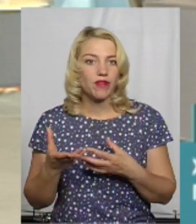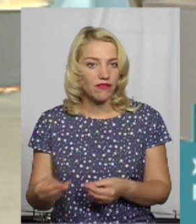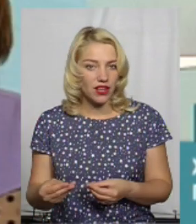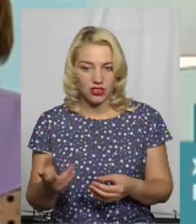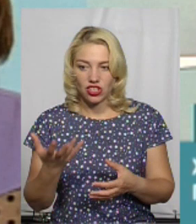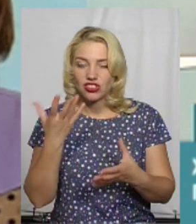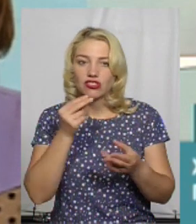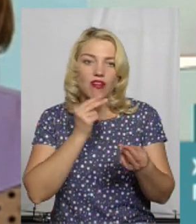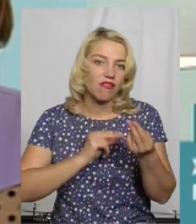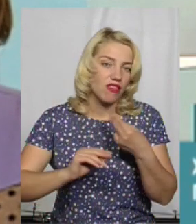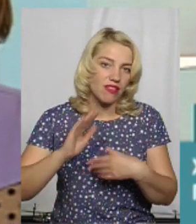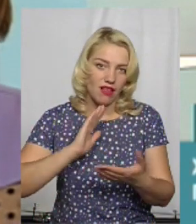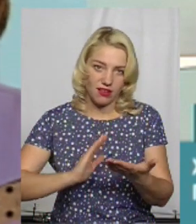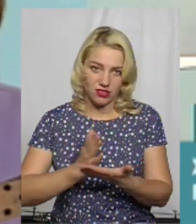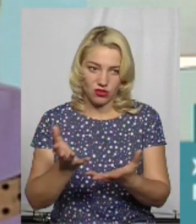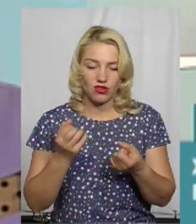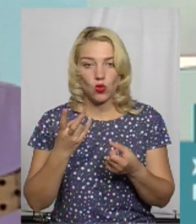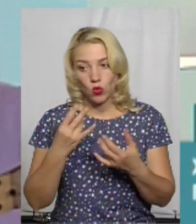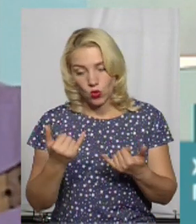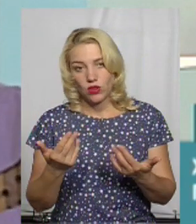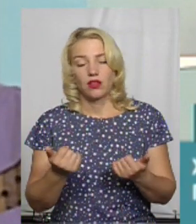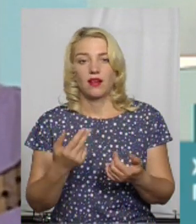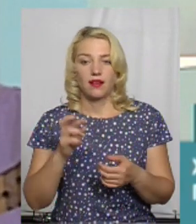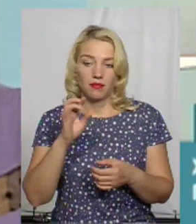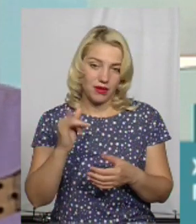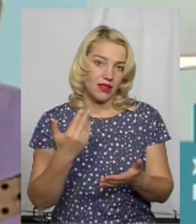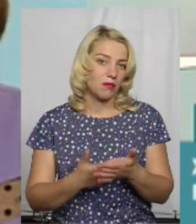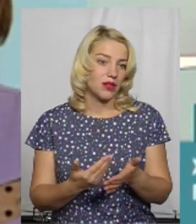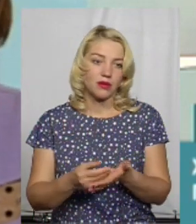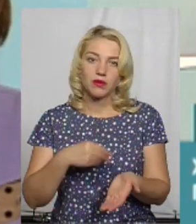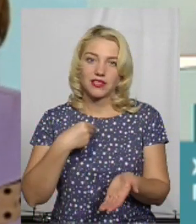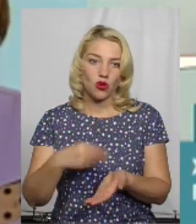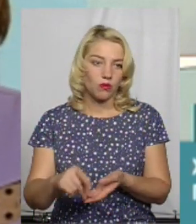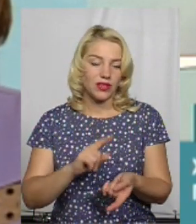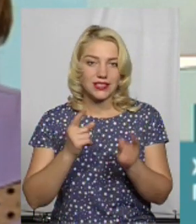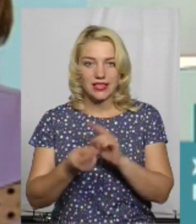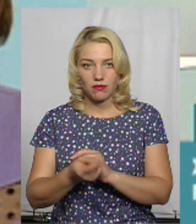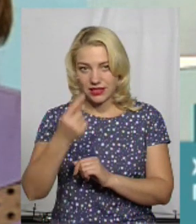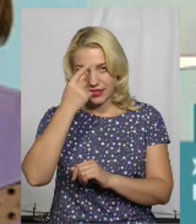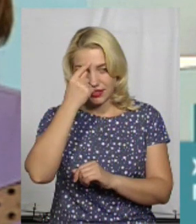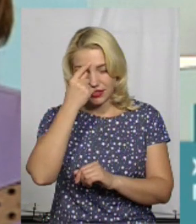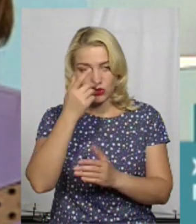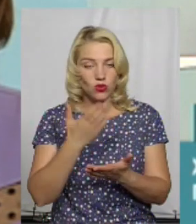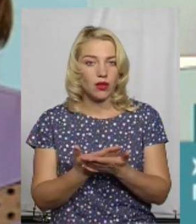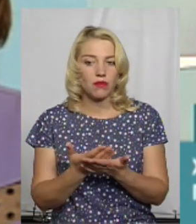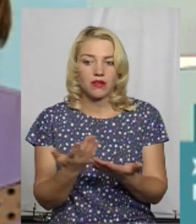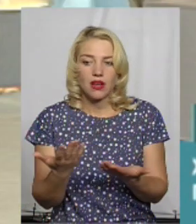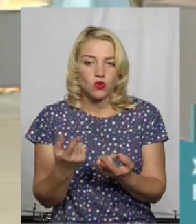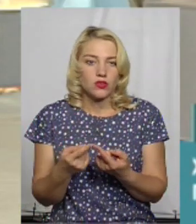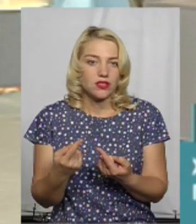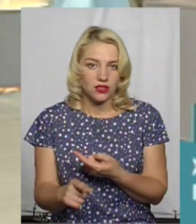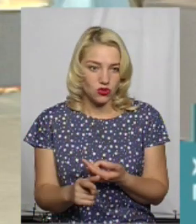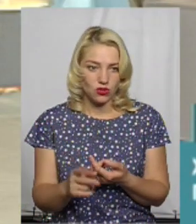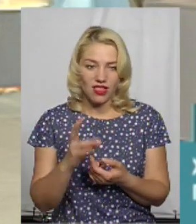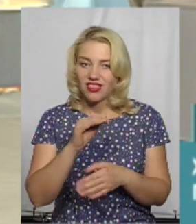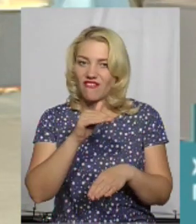ще якісніше. Ну так, ну допустимо, закупили б замість індійської якусь іншу. По-перше,